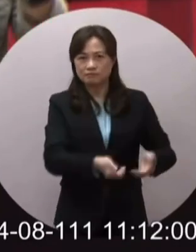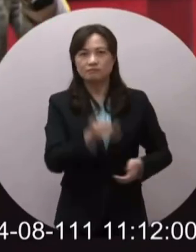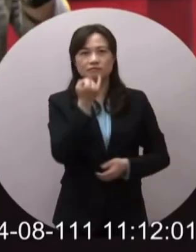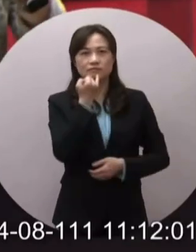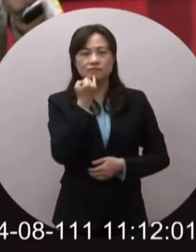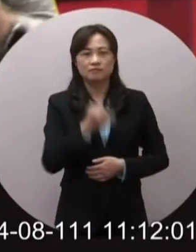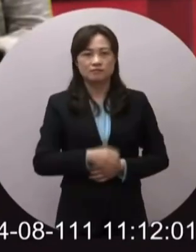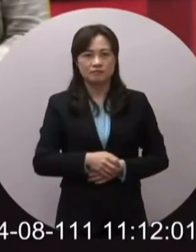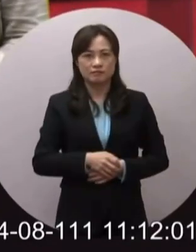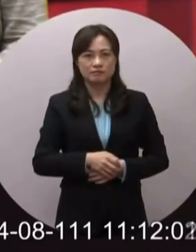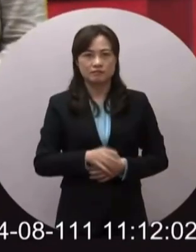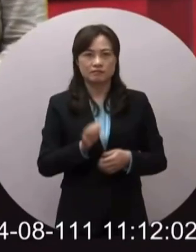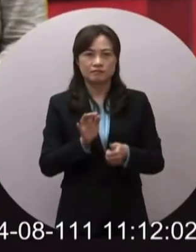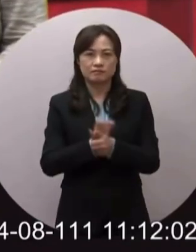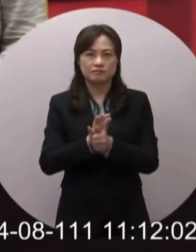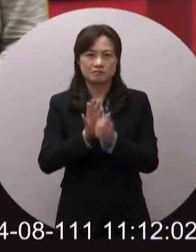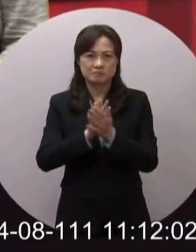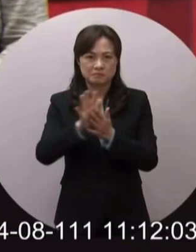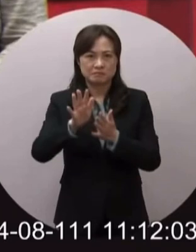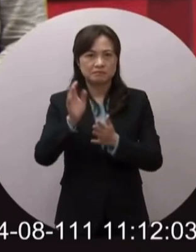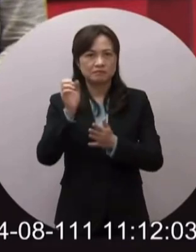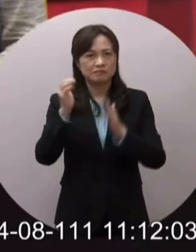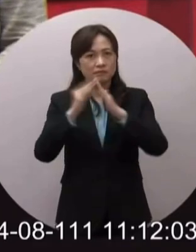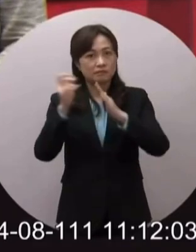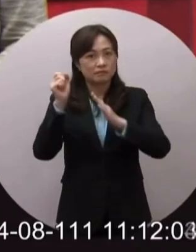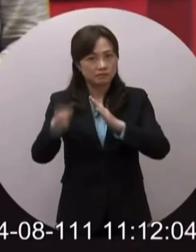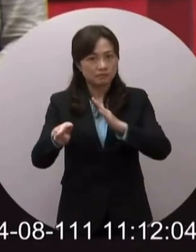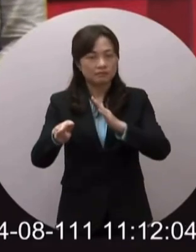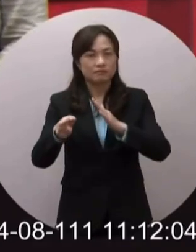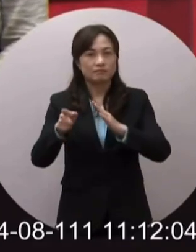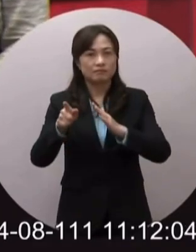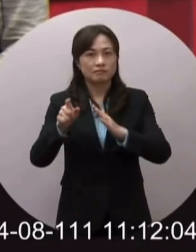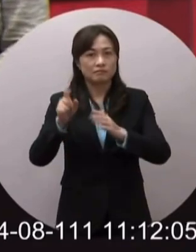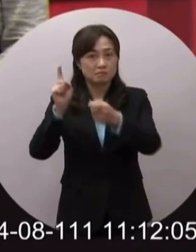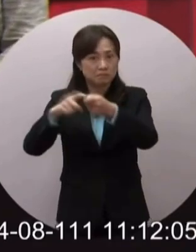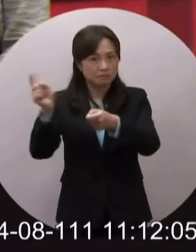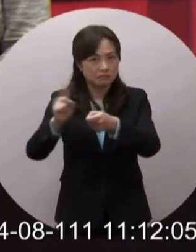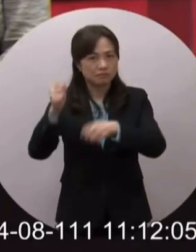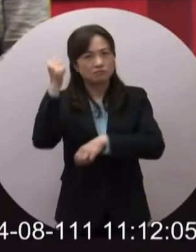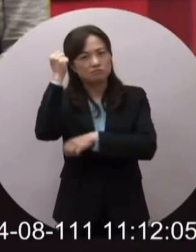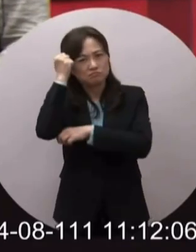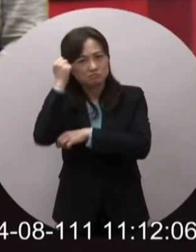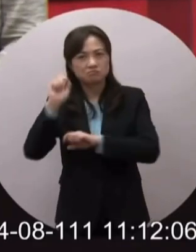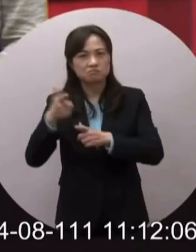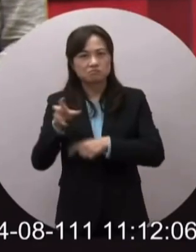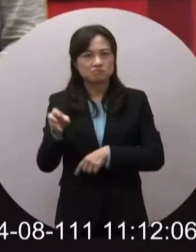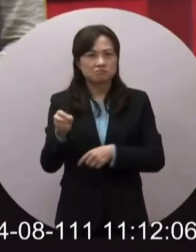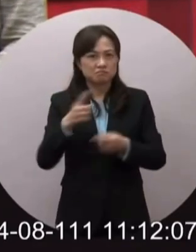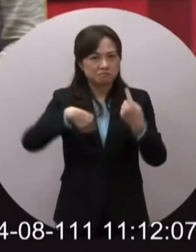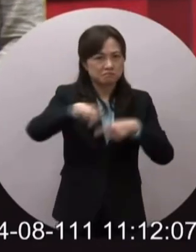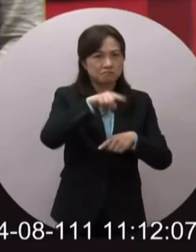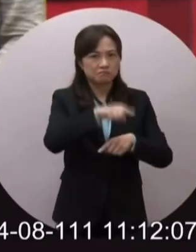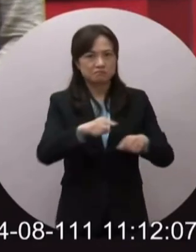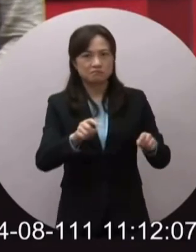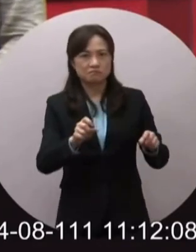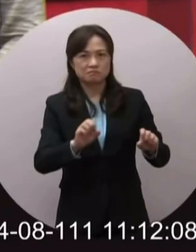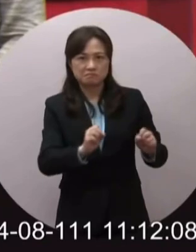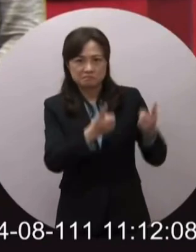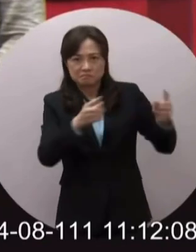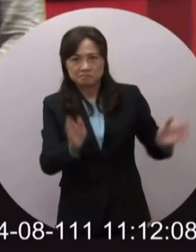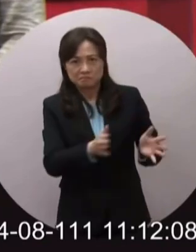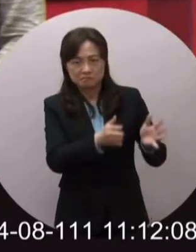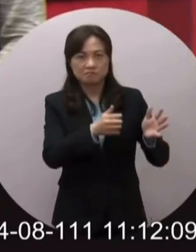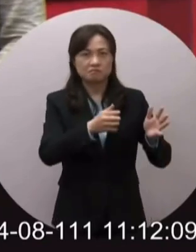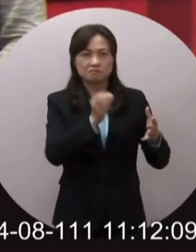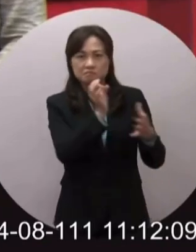未来居住，而不是用来避税或用来做所谓的炒房以及我们所谓的投资。所以这一点呢，就麻烦院长能够再给我